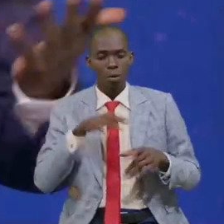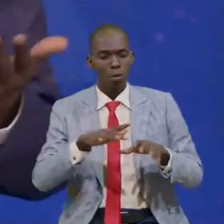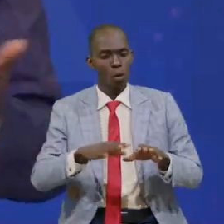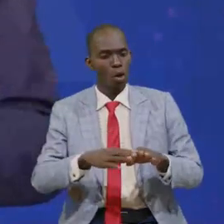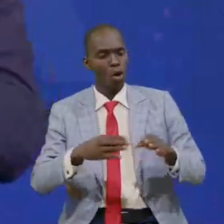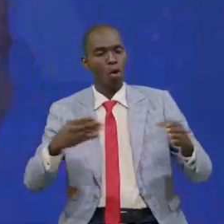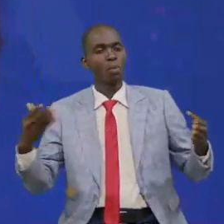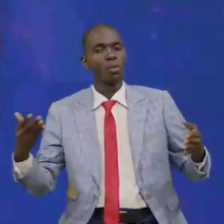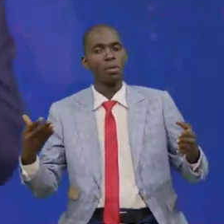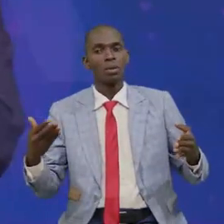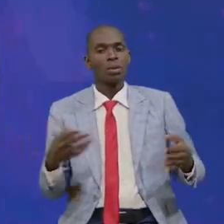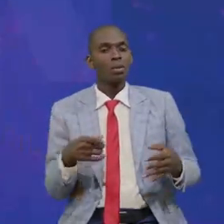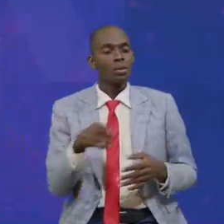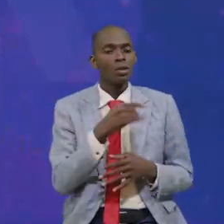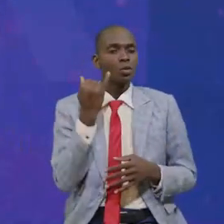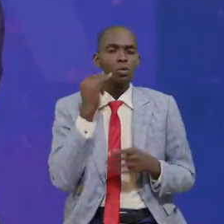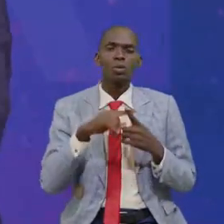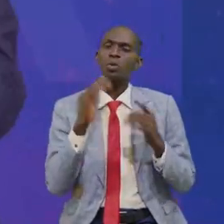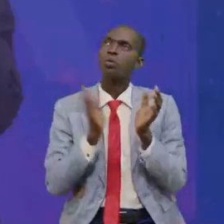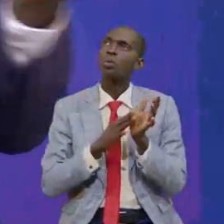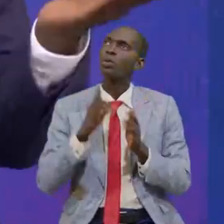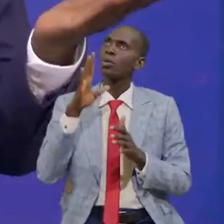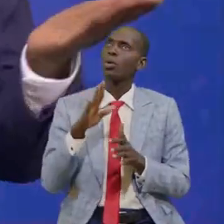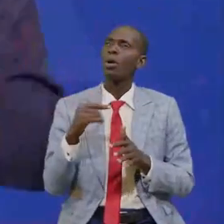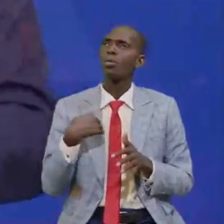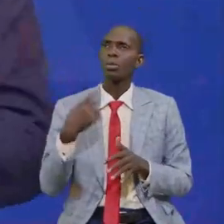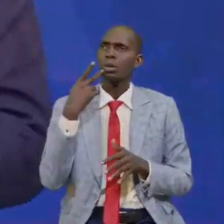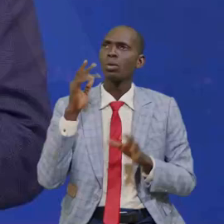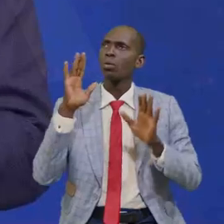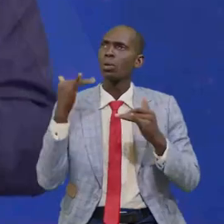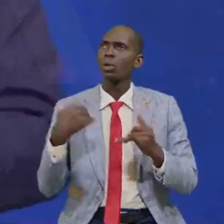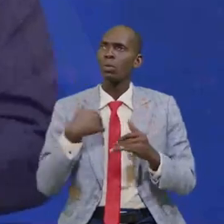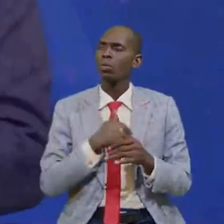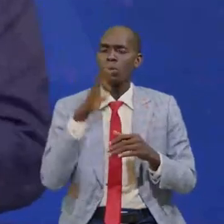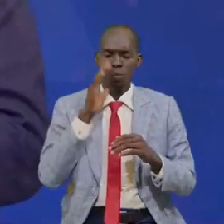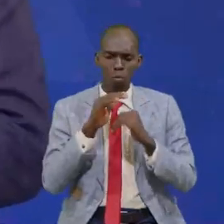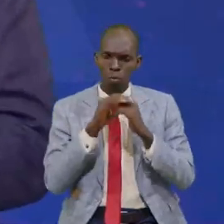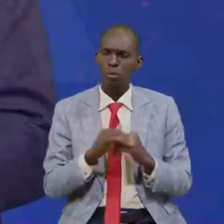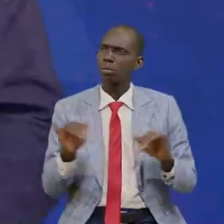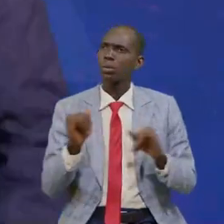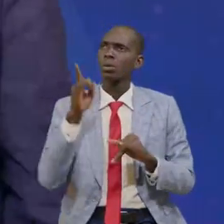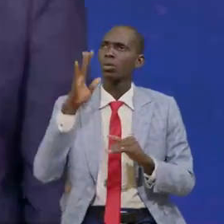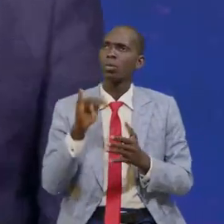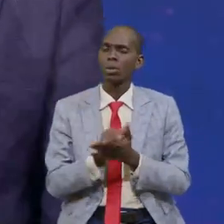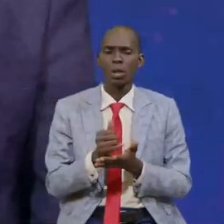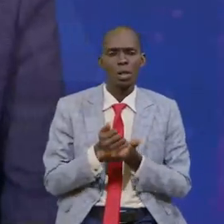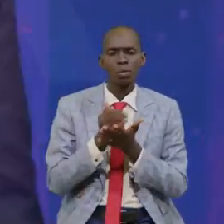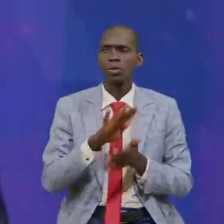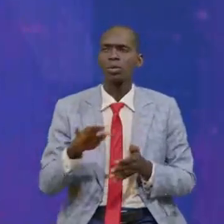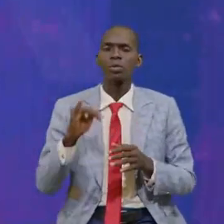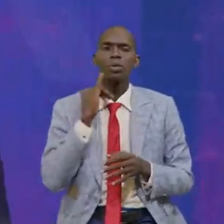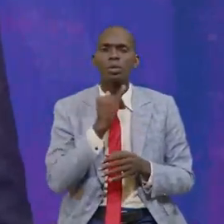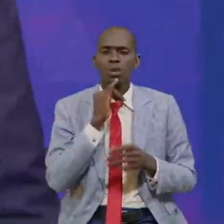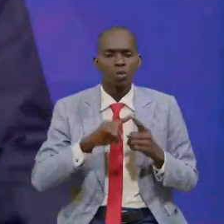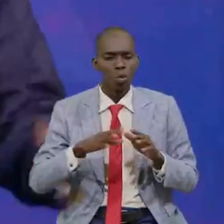Au lieu de louer Dieu pour dire, oh, nous allons servir ce Dieu qui peut ouvrir la mer Rouge. Pour les enfants d'Israël, ils ont